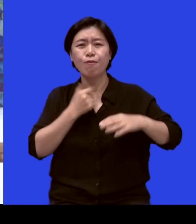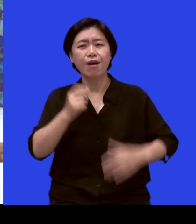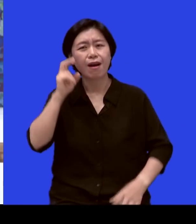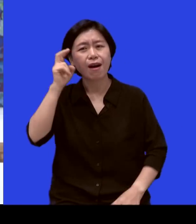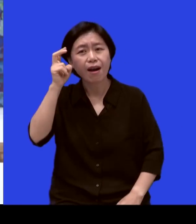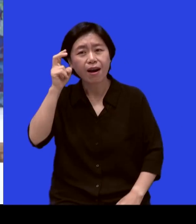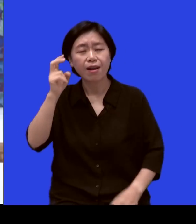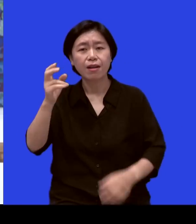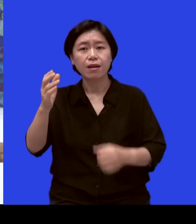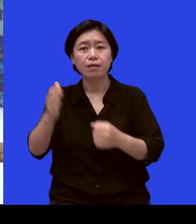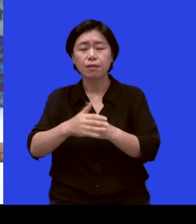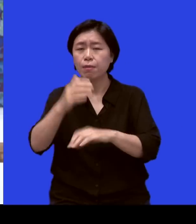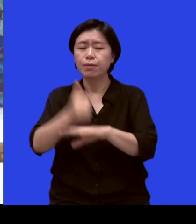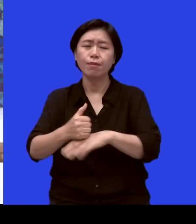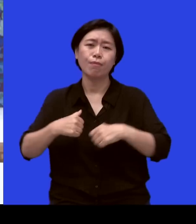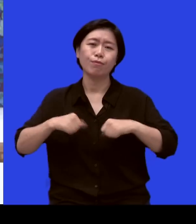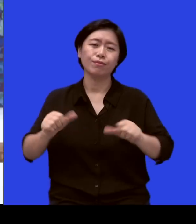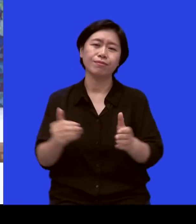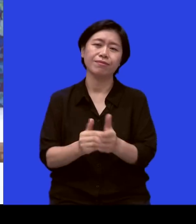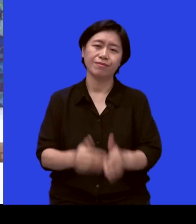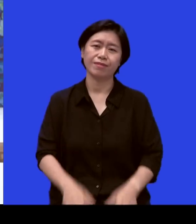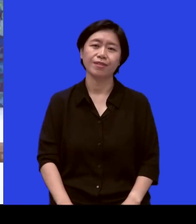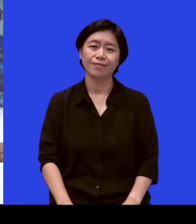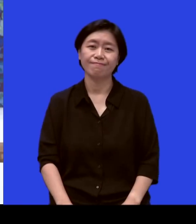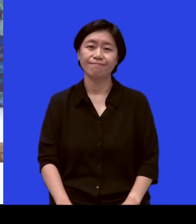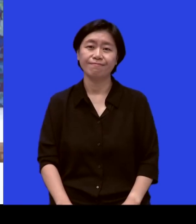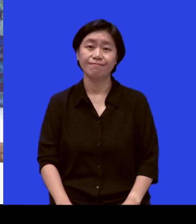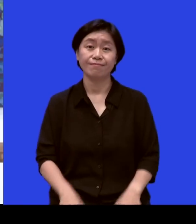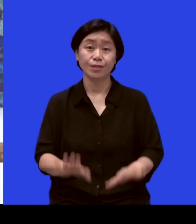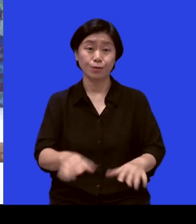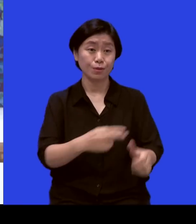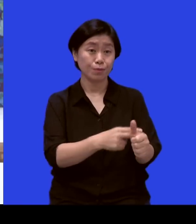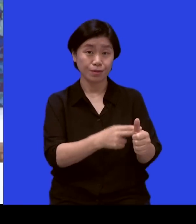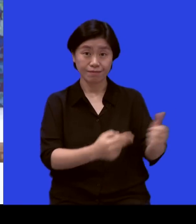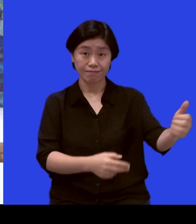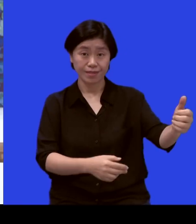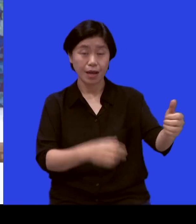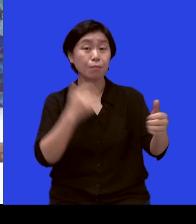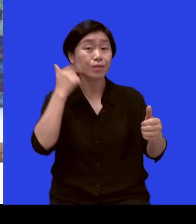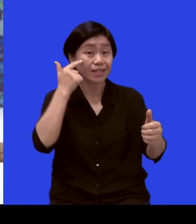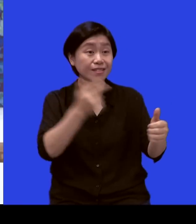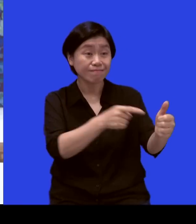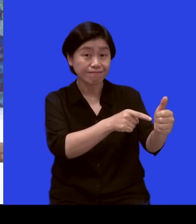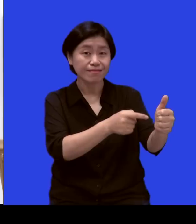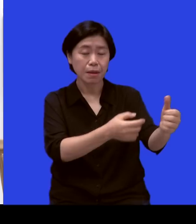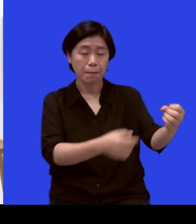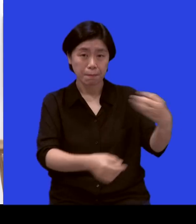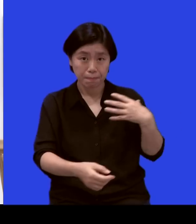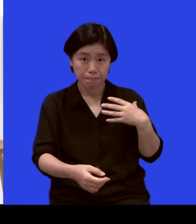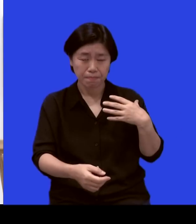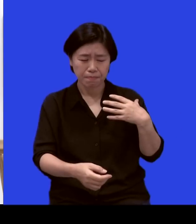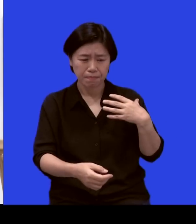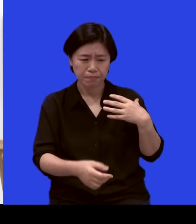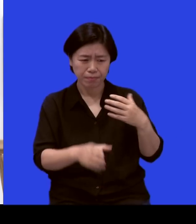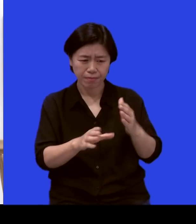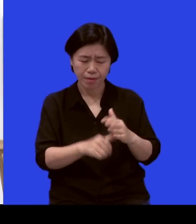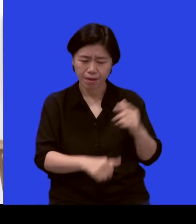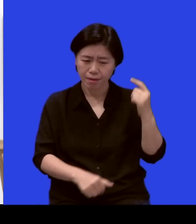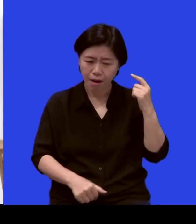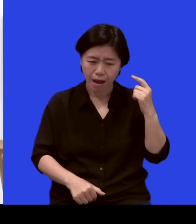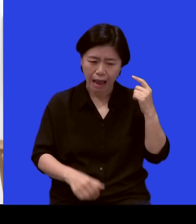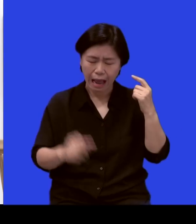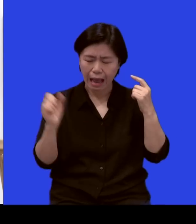그래서 결국엔 전 포기하게 됐는데 오늘 이제 목사님 만나면서 보니까 제가 왜 그때 포기할